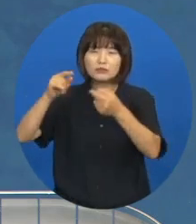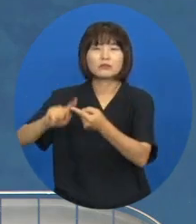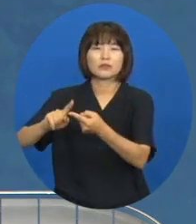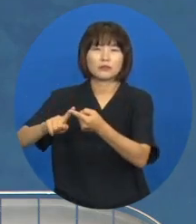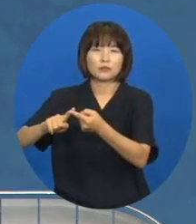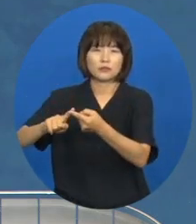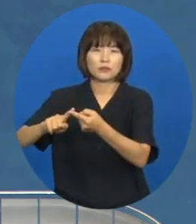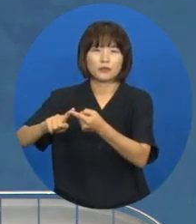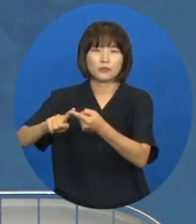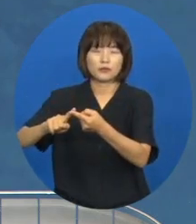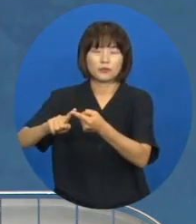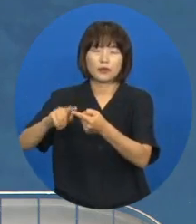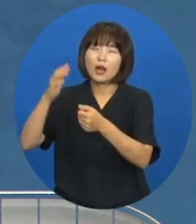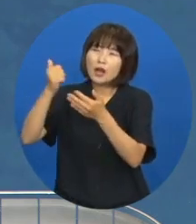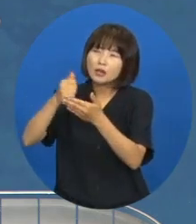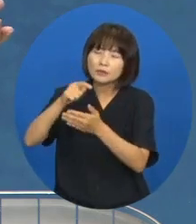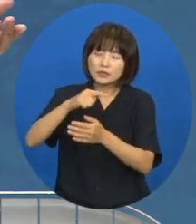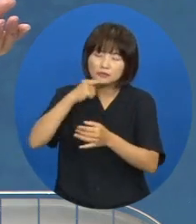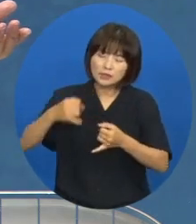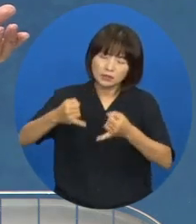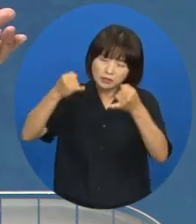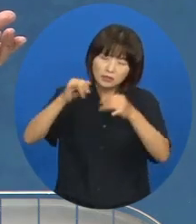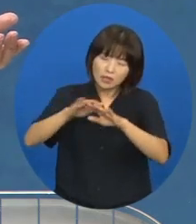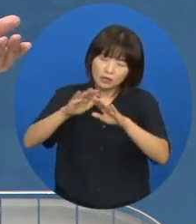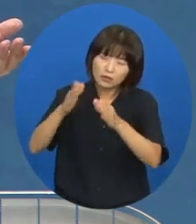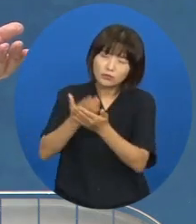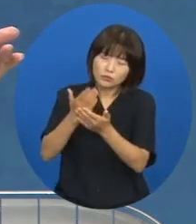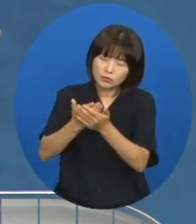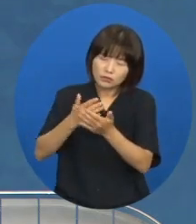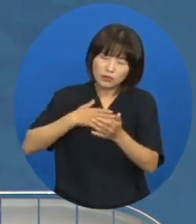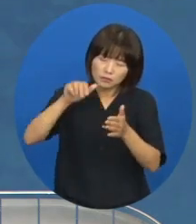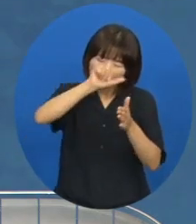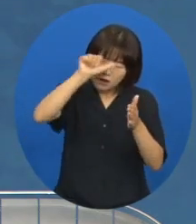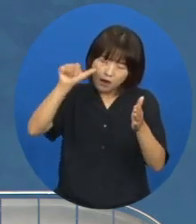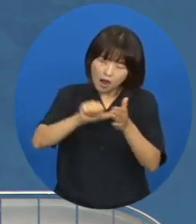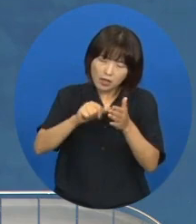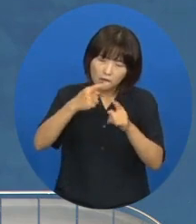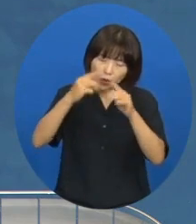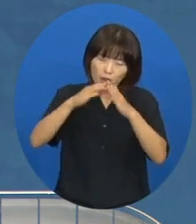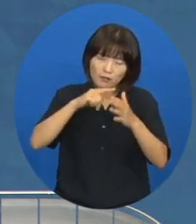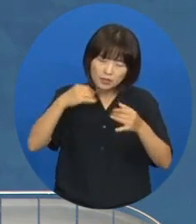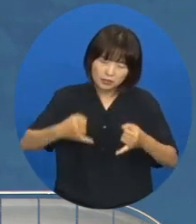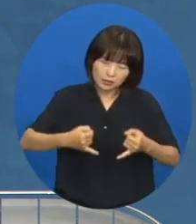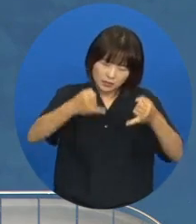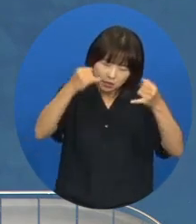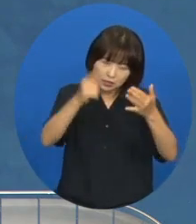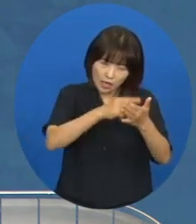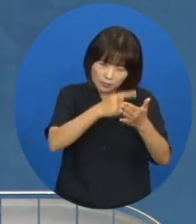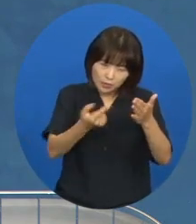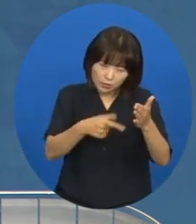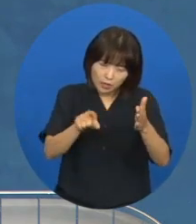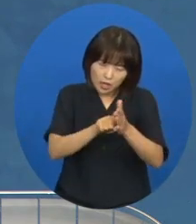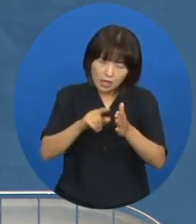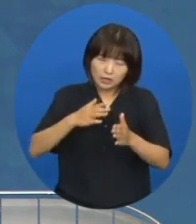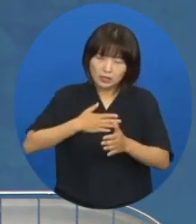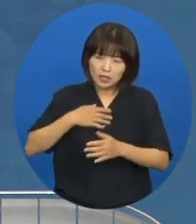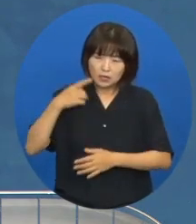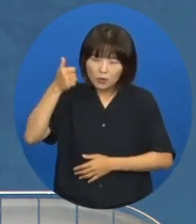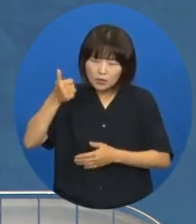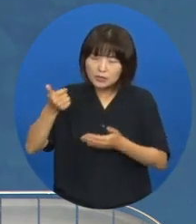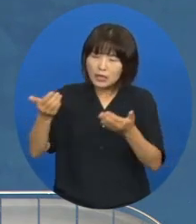주세요. 저는 평생 빚 갚느라고 제가 제 소중한 목회 기간을 다 허비하고 싶지